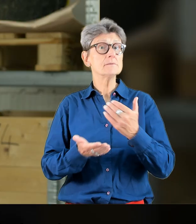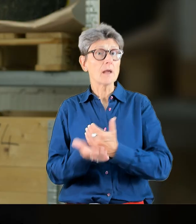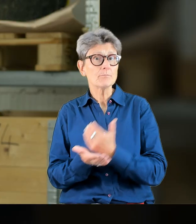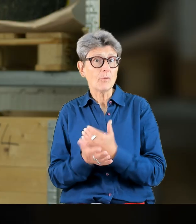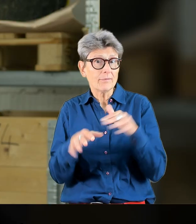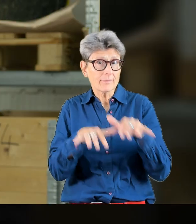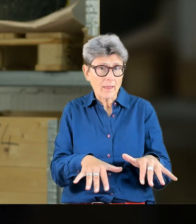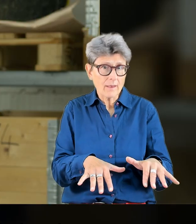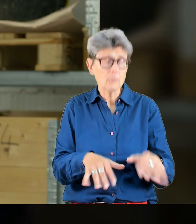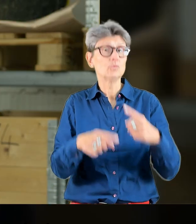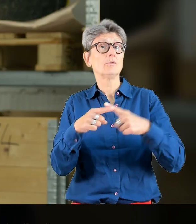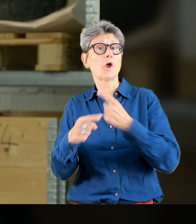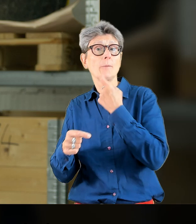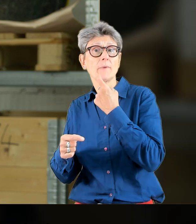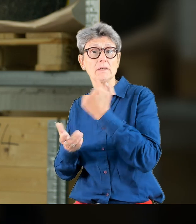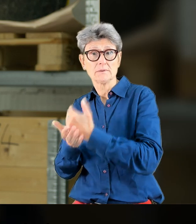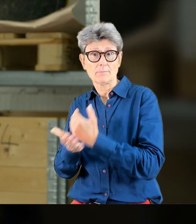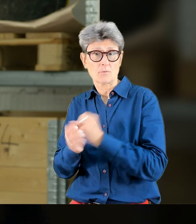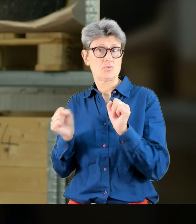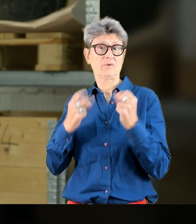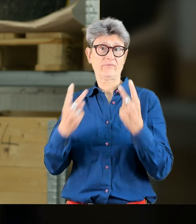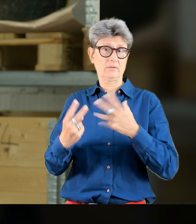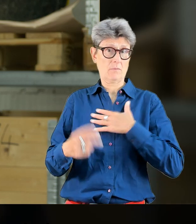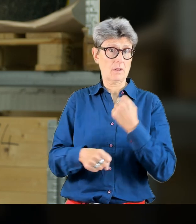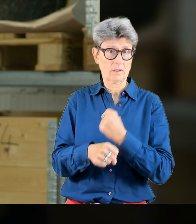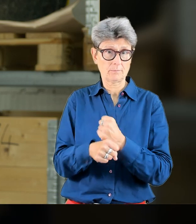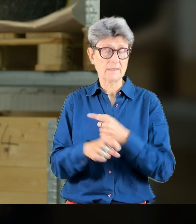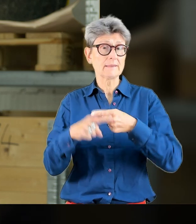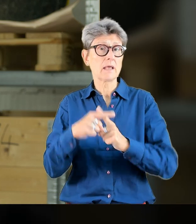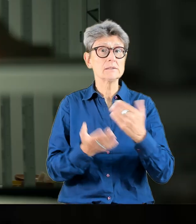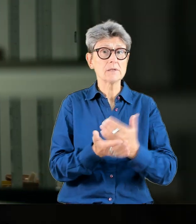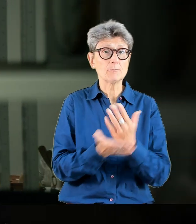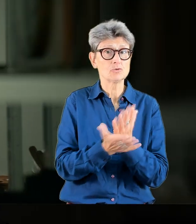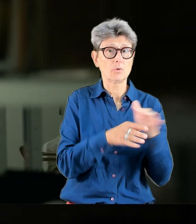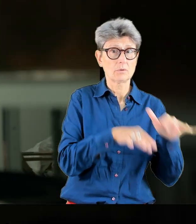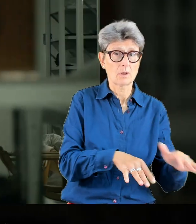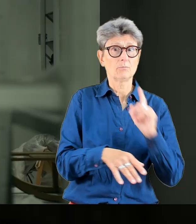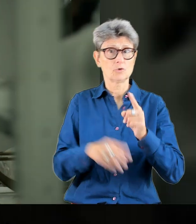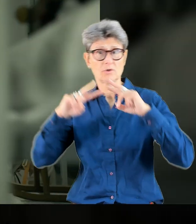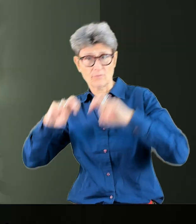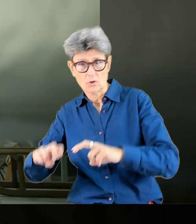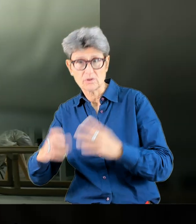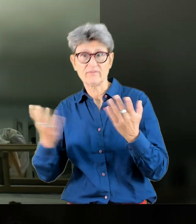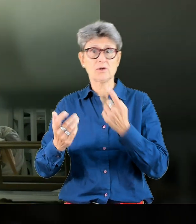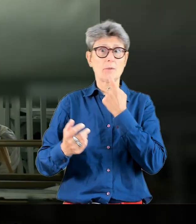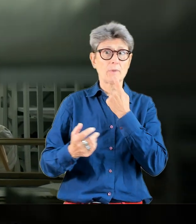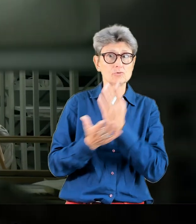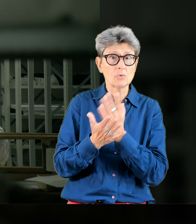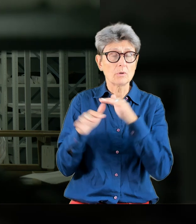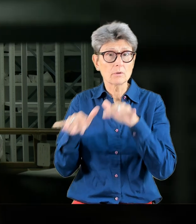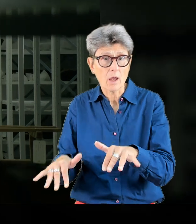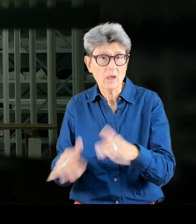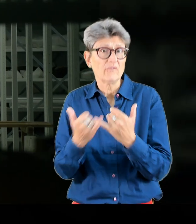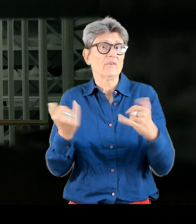Die Sammlung und das Sammeln ist ein ganz wichtiger Aspekt meiner Arbeit. Zum einen muss die vorhandene Sammlung erforscht werden.